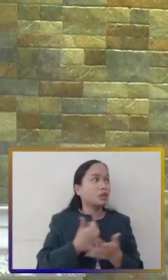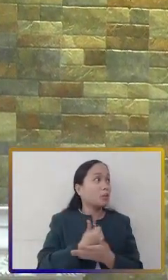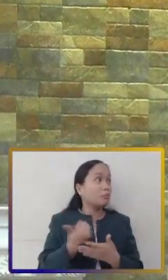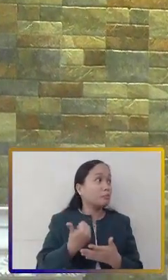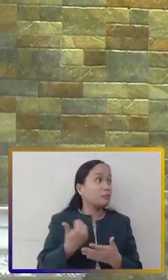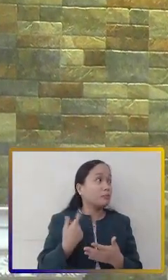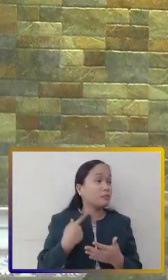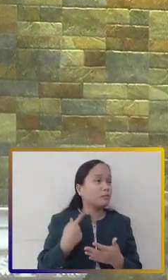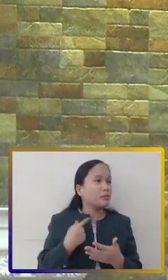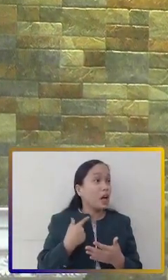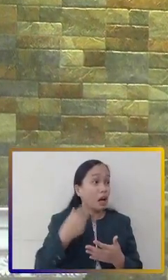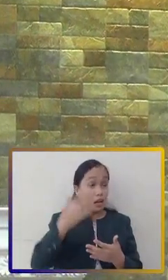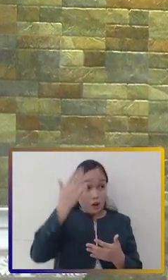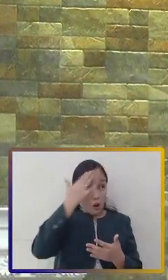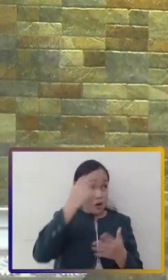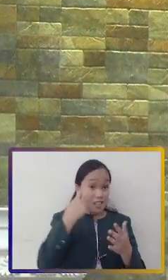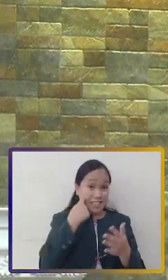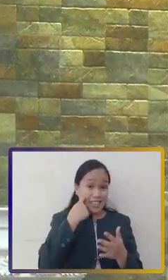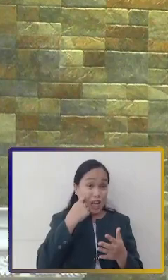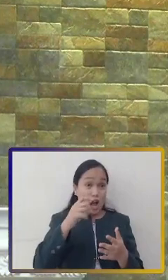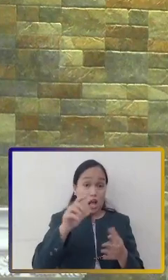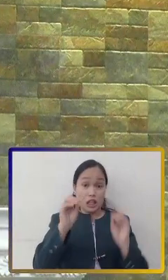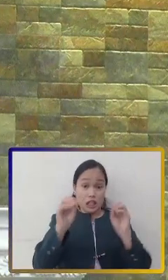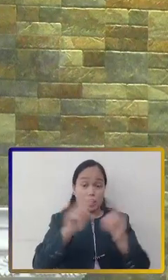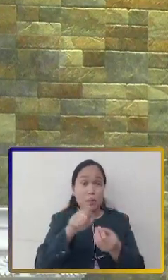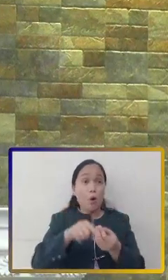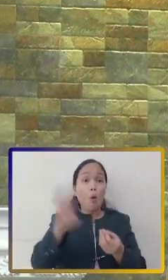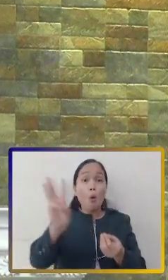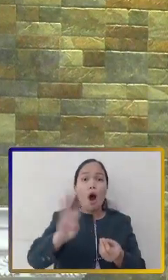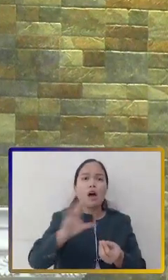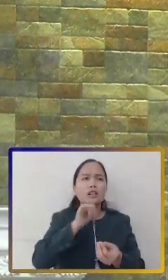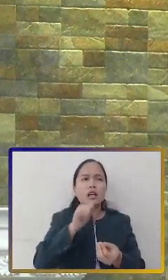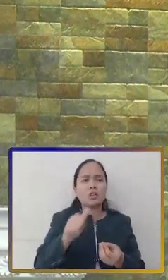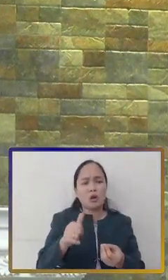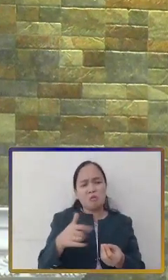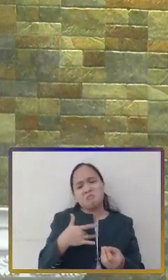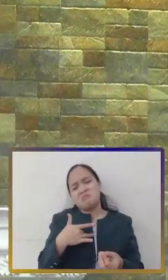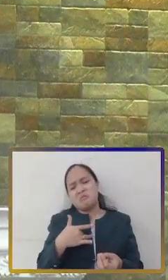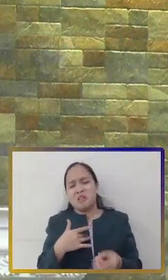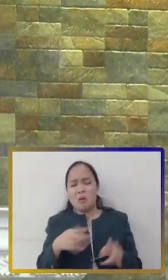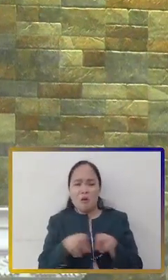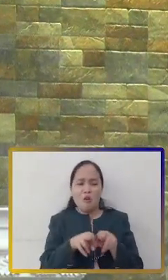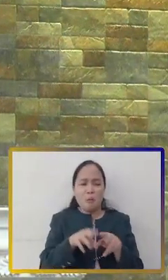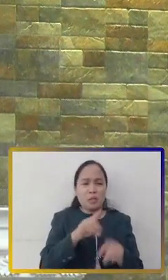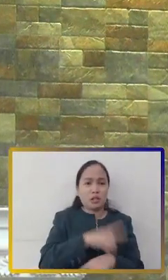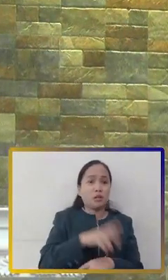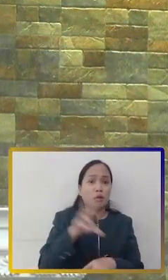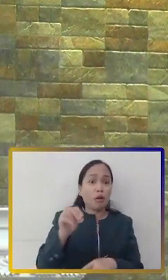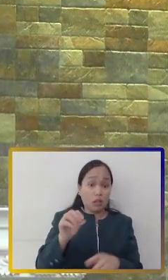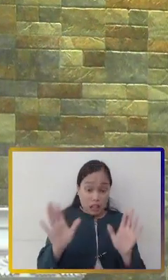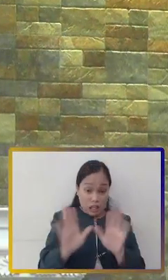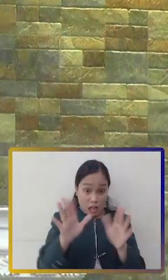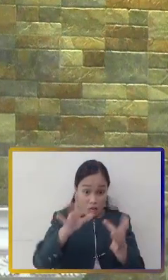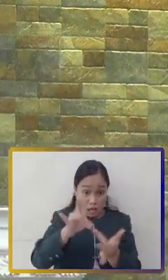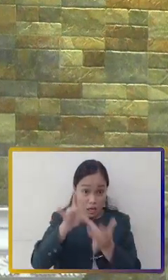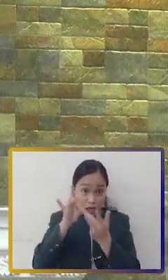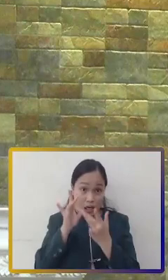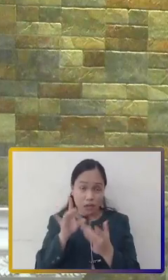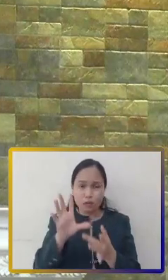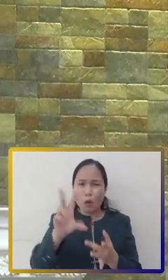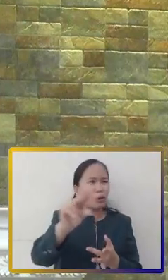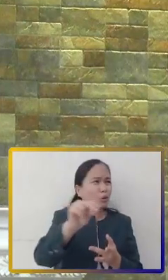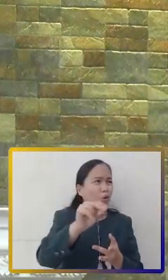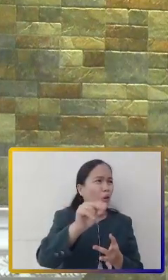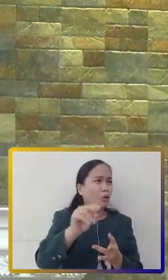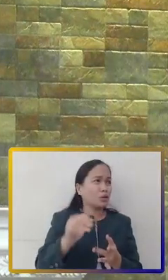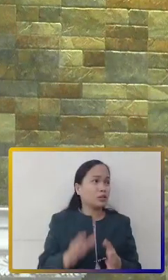inyo na ang Wednesday ay hindi an ordinary service at ang Sunday ay special service. No, wala pong ordinary